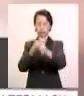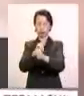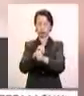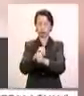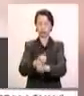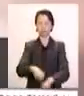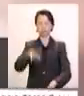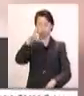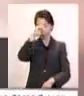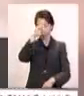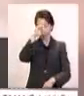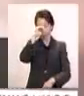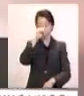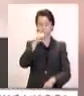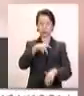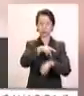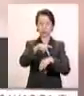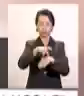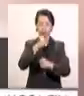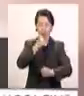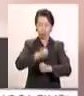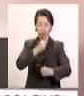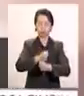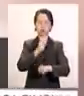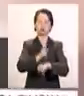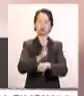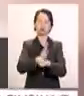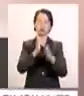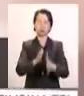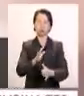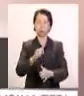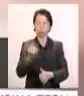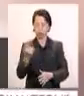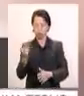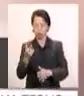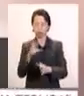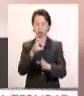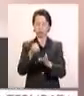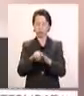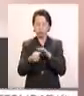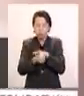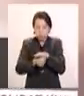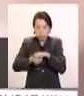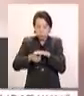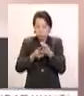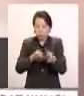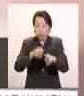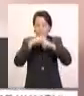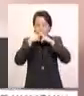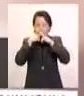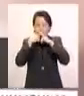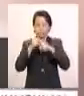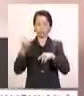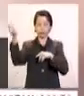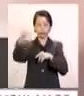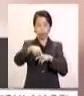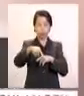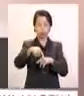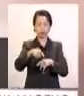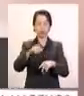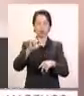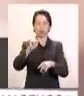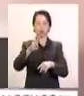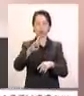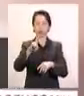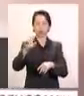Suspek lelaki warga Filipina dan bekerja sebagai buruh. Kedua-duanya terlibat menyembunyikan maklumat mengenai kehadiran anggota Abu